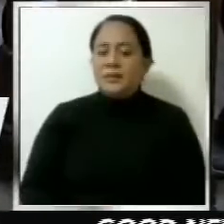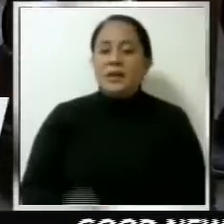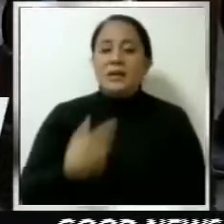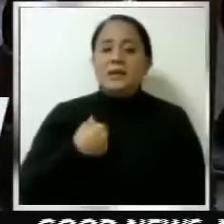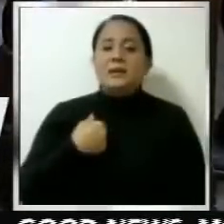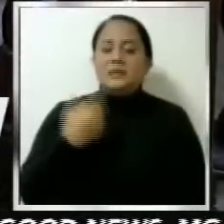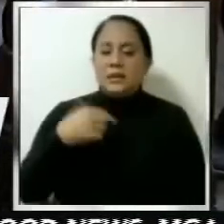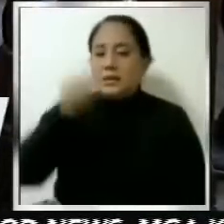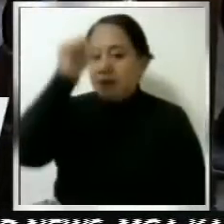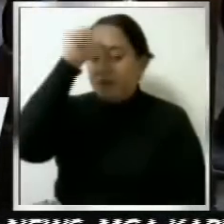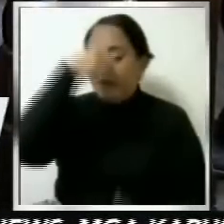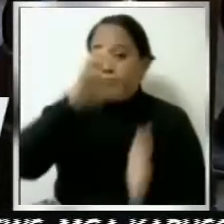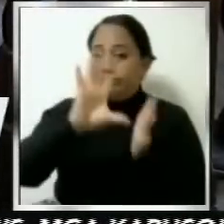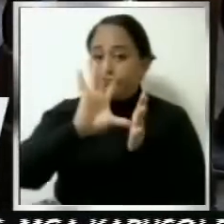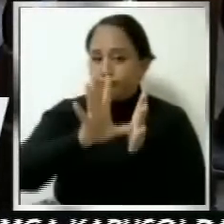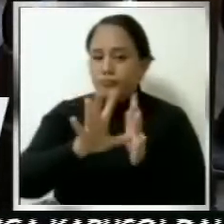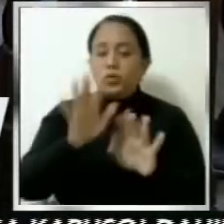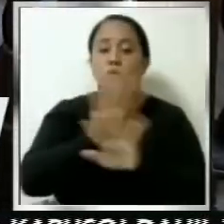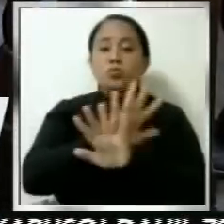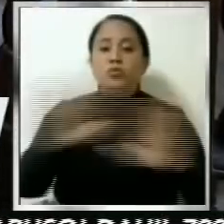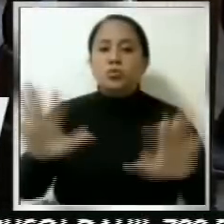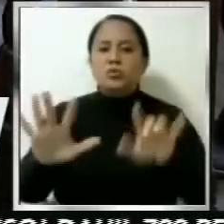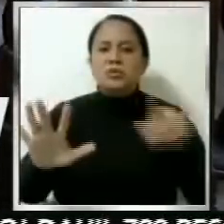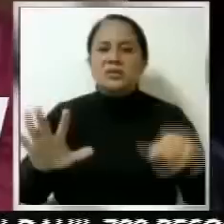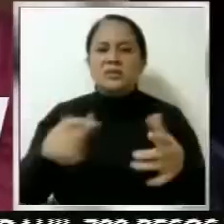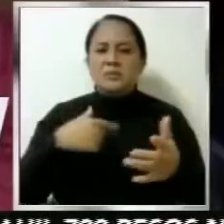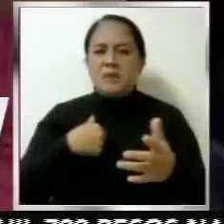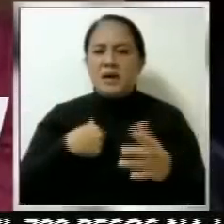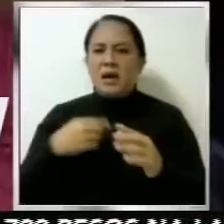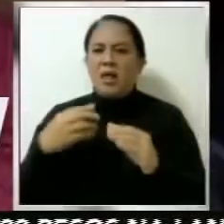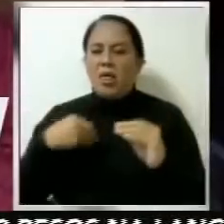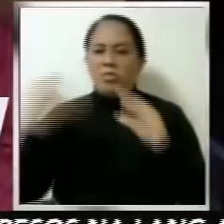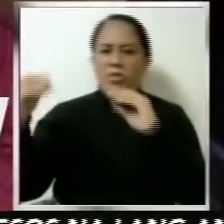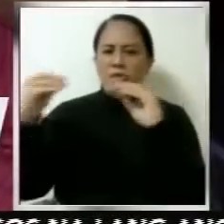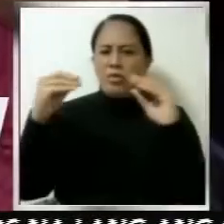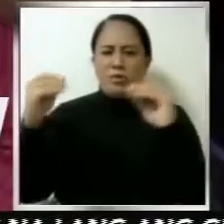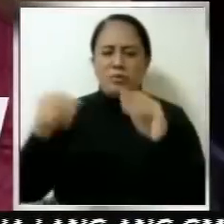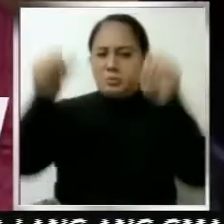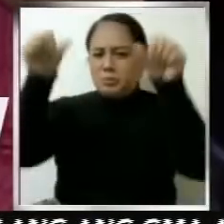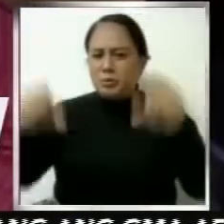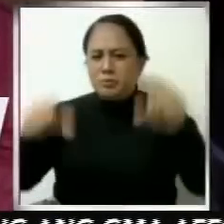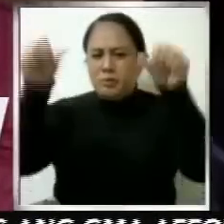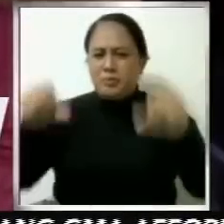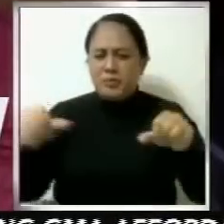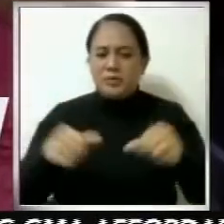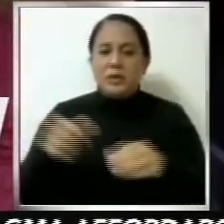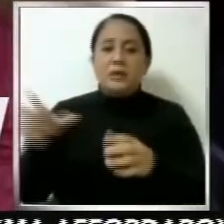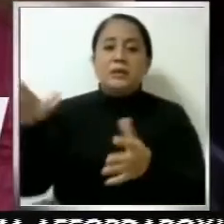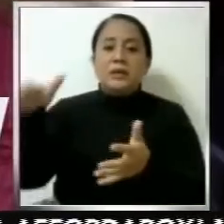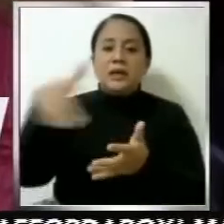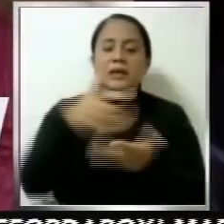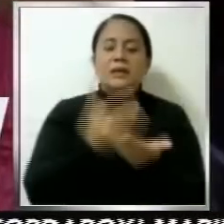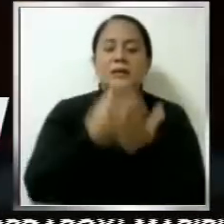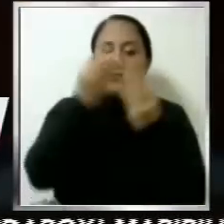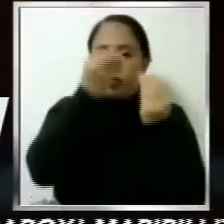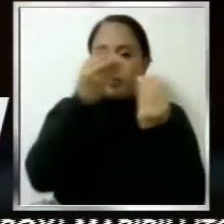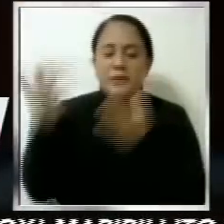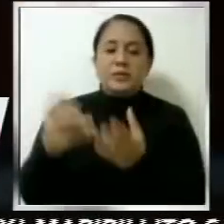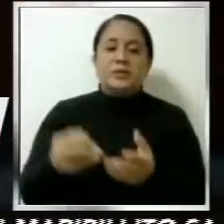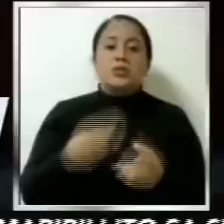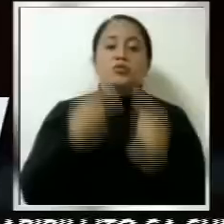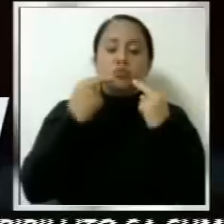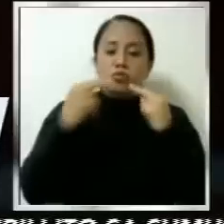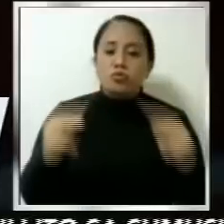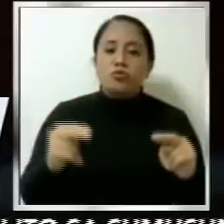ang komisyon na huwag pumatol sa mga patutsadakan sa social media at kumuha ng impormasyon sa mga legitimong news source.